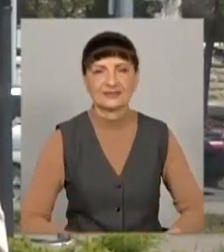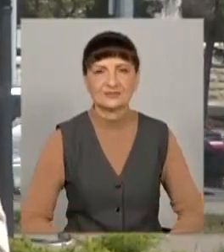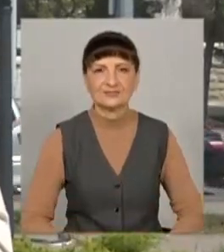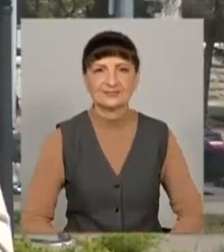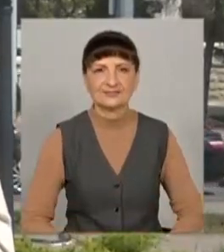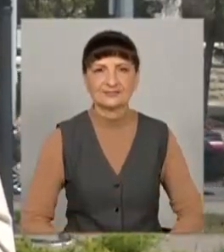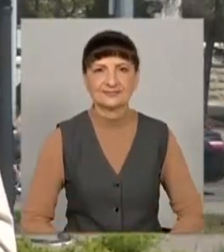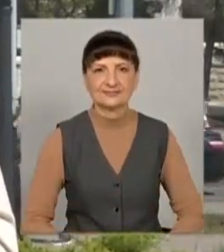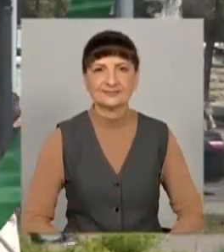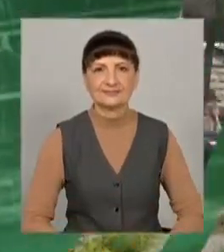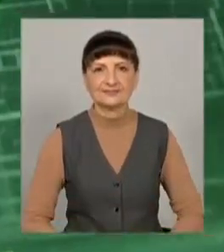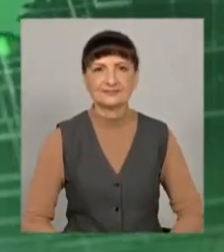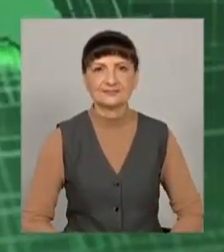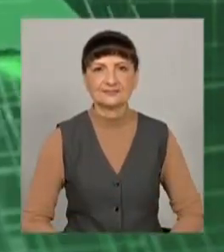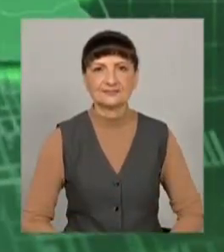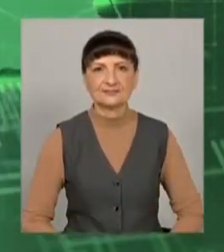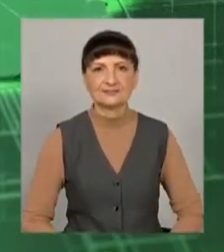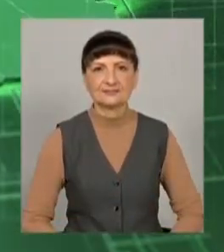Салтанат Нургалиевой.